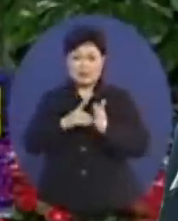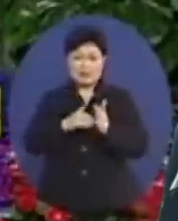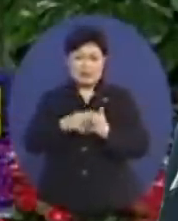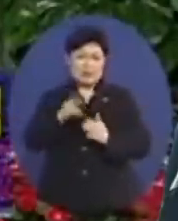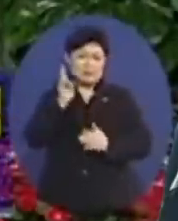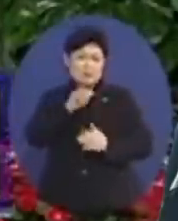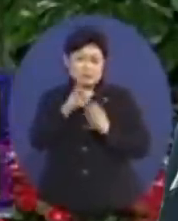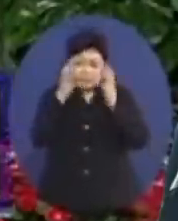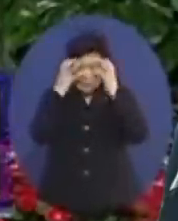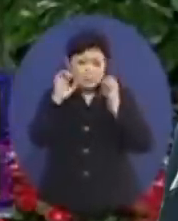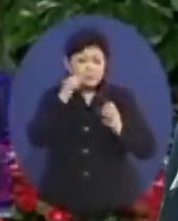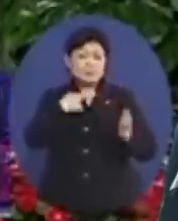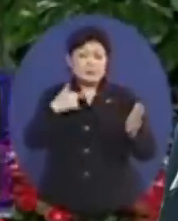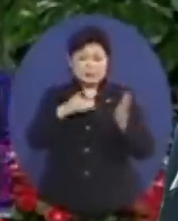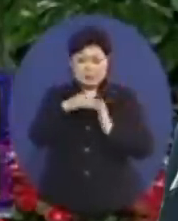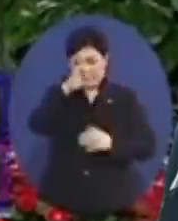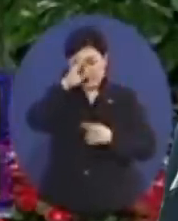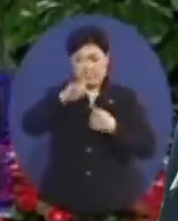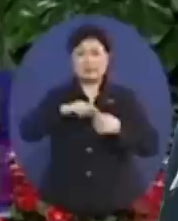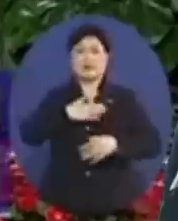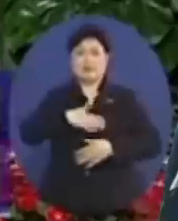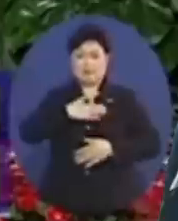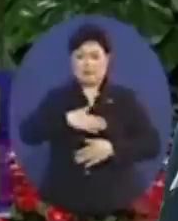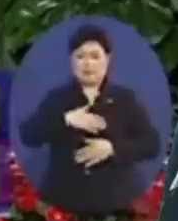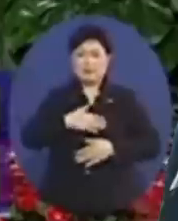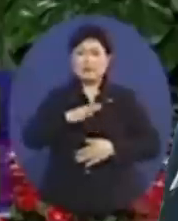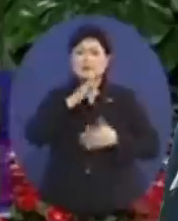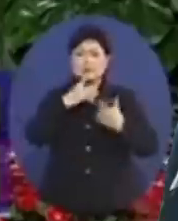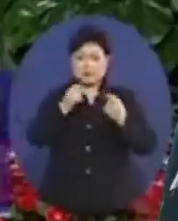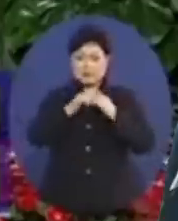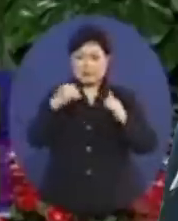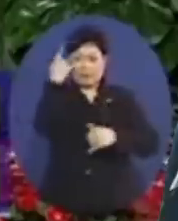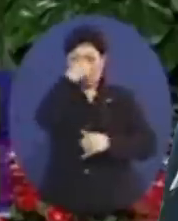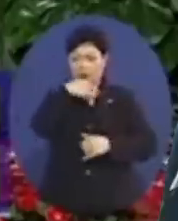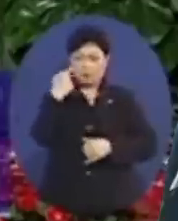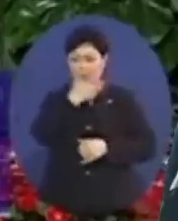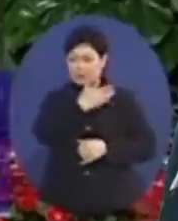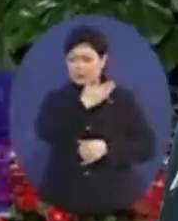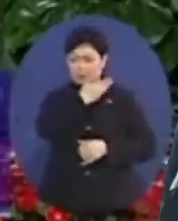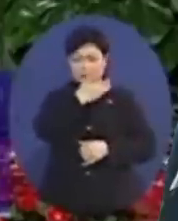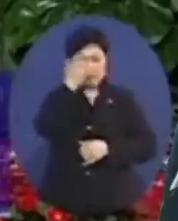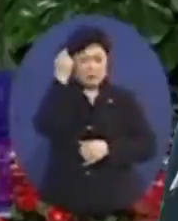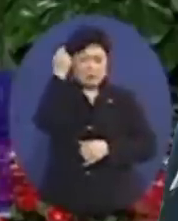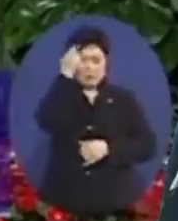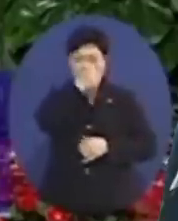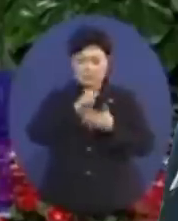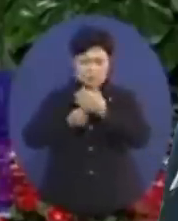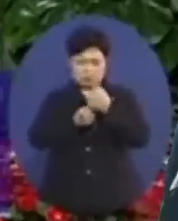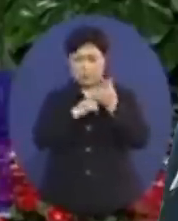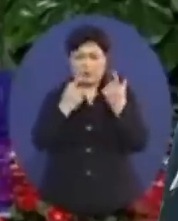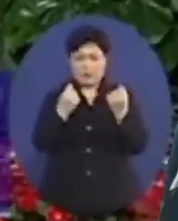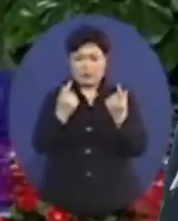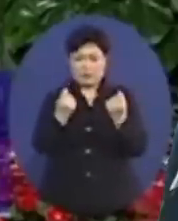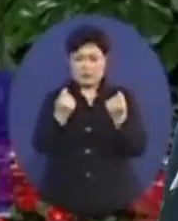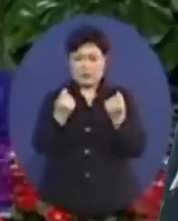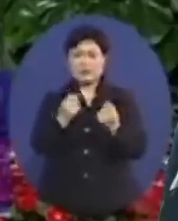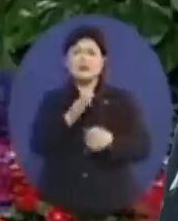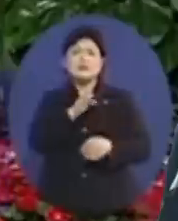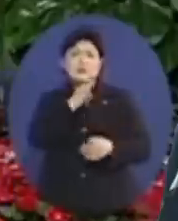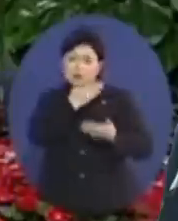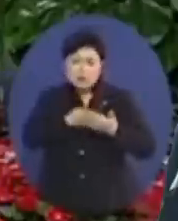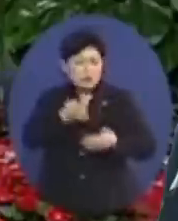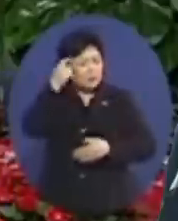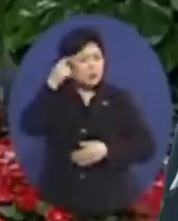많이 겪었으며 질고를 아는 자라. 마치 사람들이 그의 얼굴을 가리는 것 같이 멸시를 당하였고 우리도 그를 귀히 여기지 아니했듯.